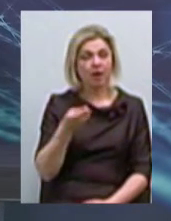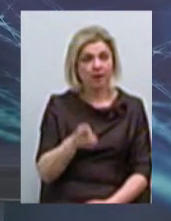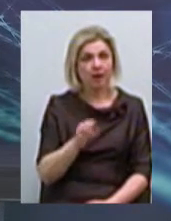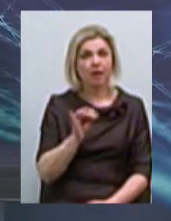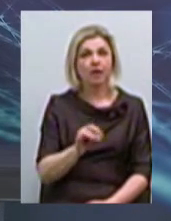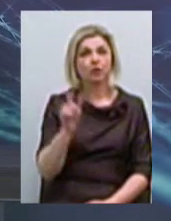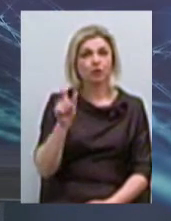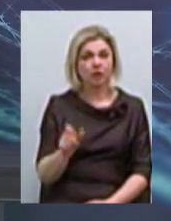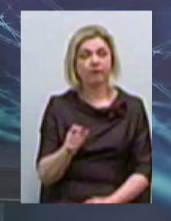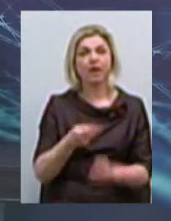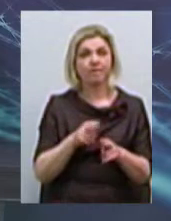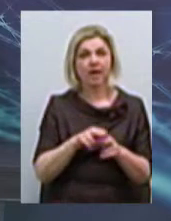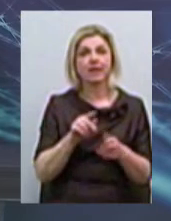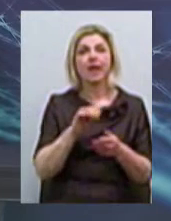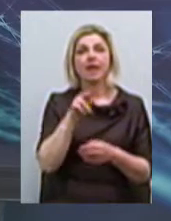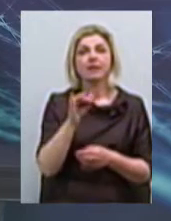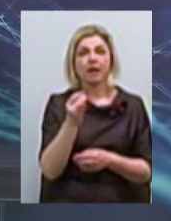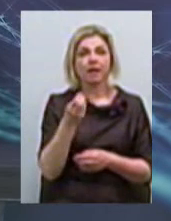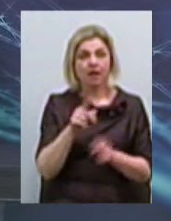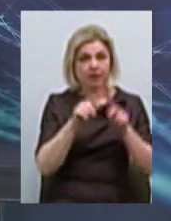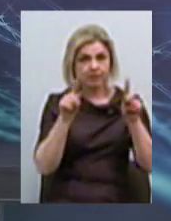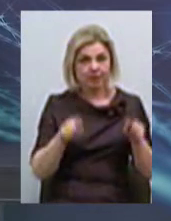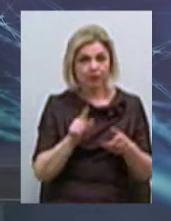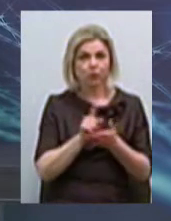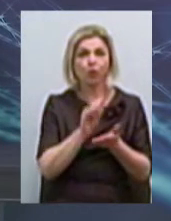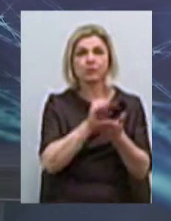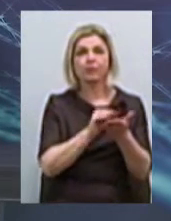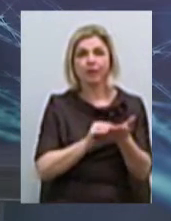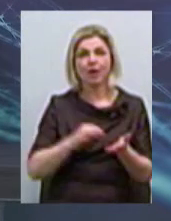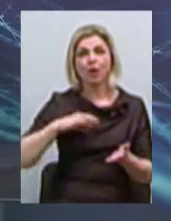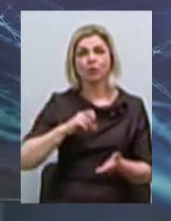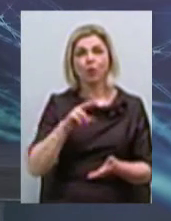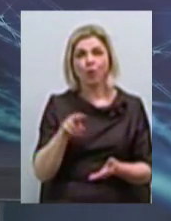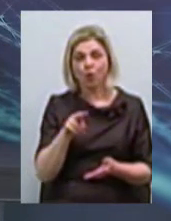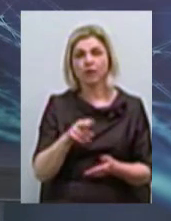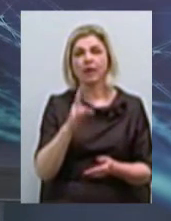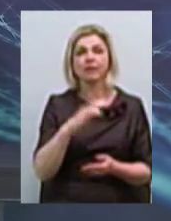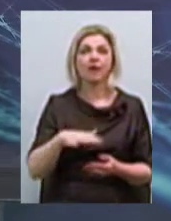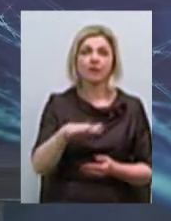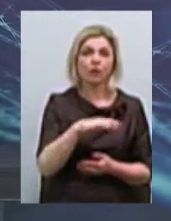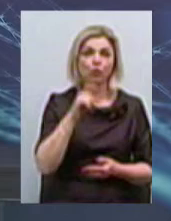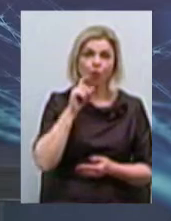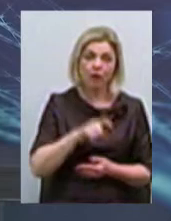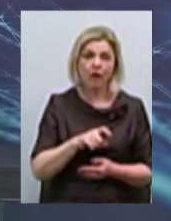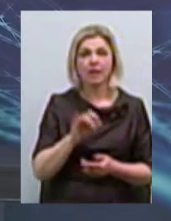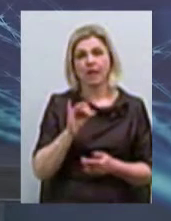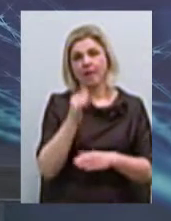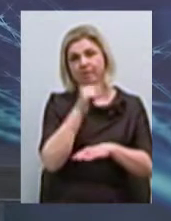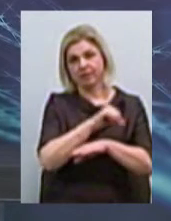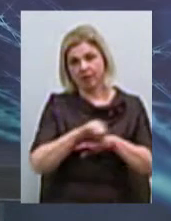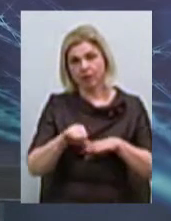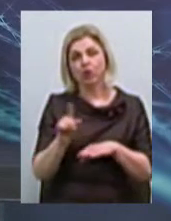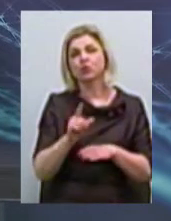платник податку в цій декларації повинен зазначити доходи, які він отримав і на території України, і поза межами